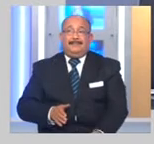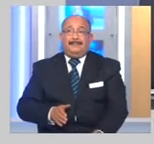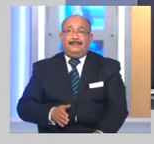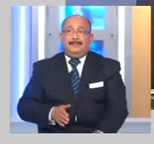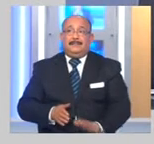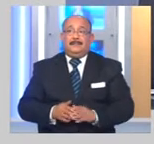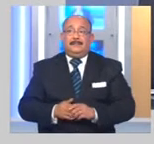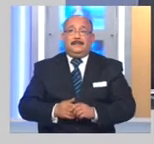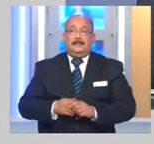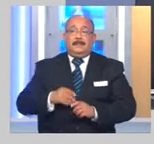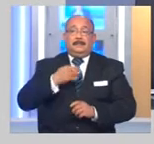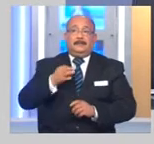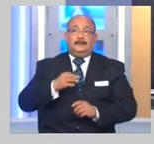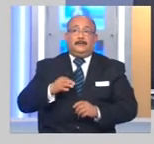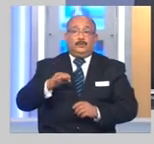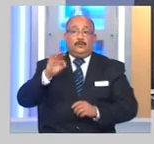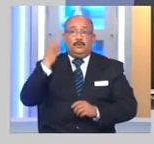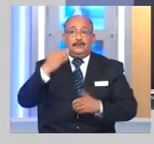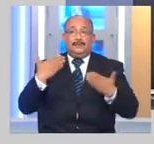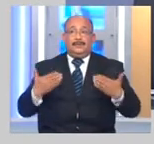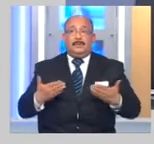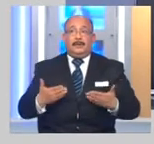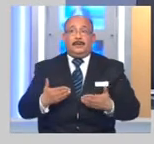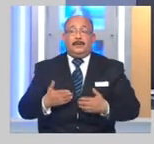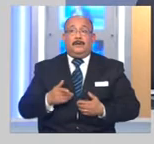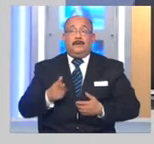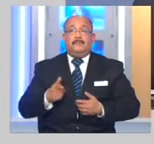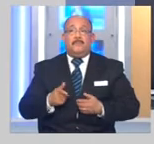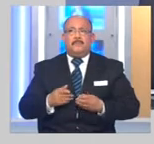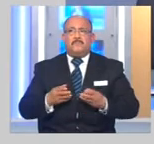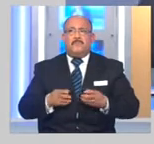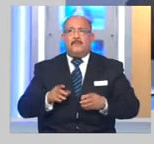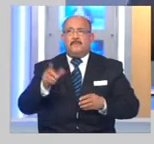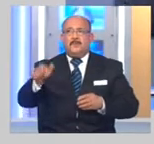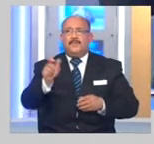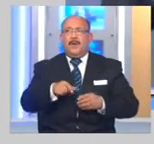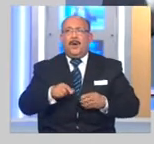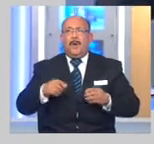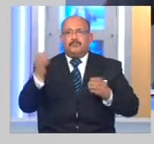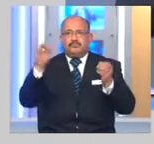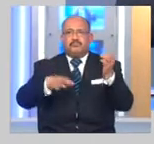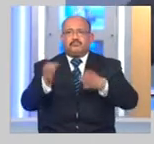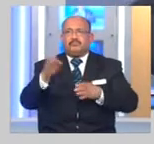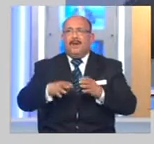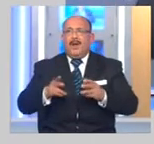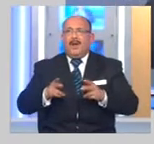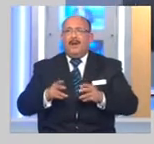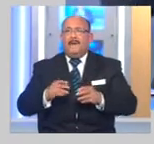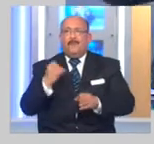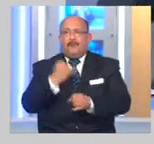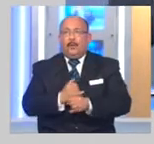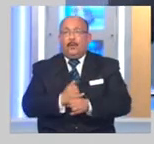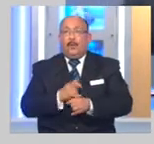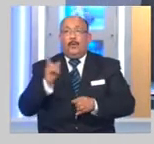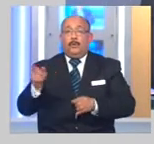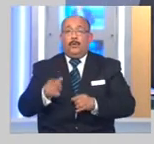غيهم ويهاجموا هذه المراكز، وأكثر من هذا يرميوا القنابل المولوتوف. شو يتحب وضعية في مركز معناتها شرطة ومركز حرس،